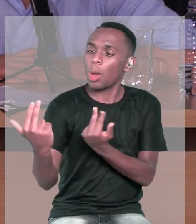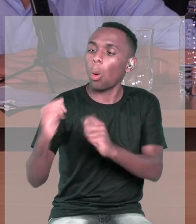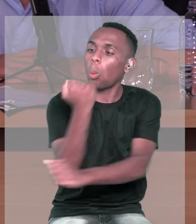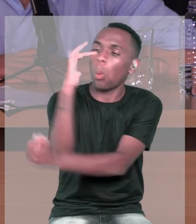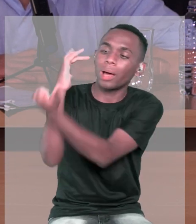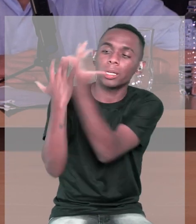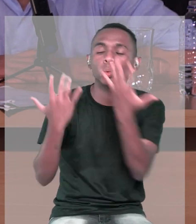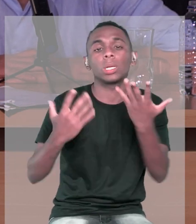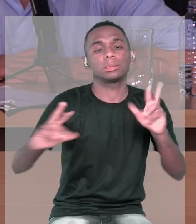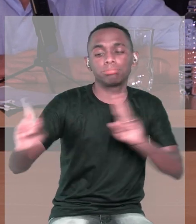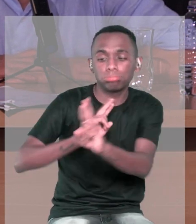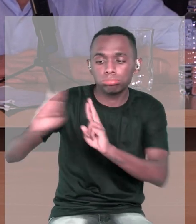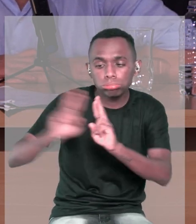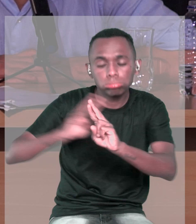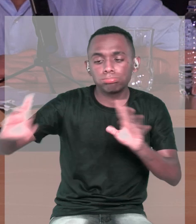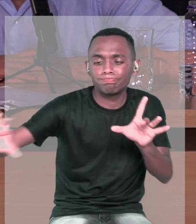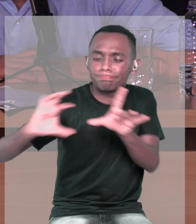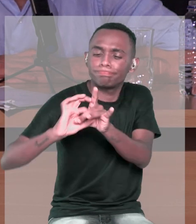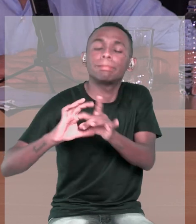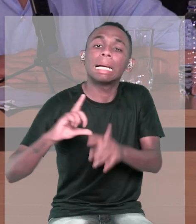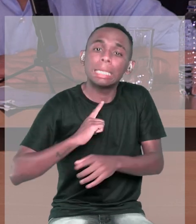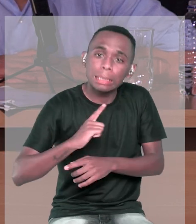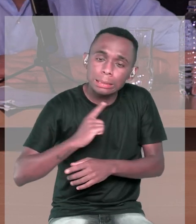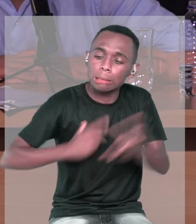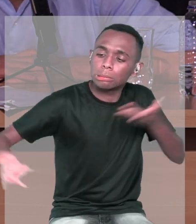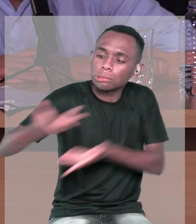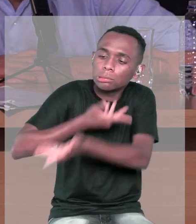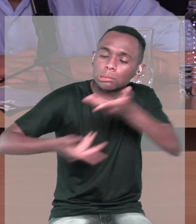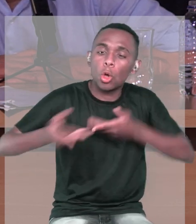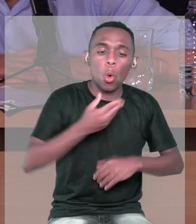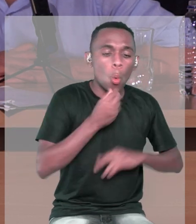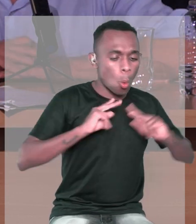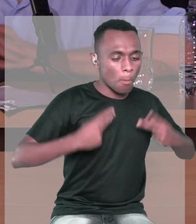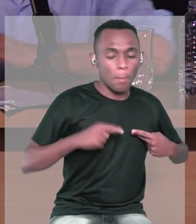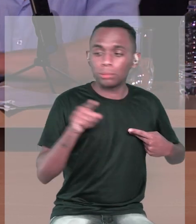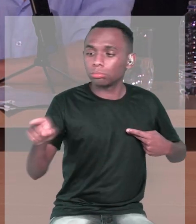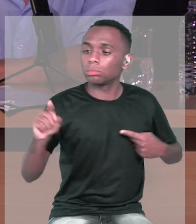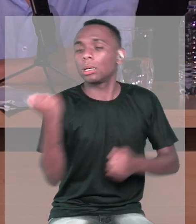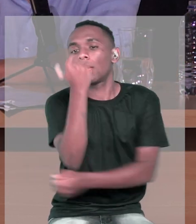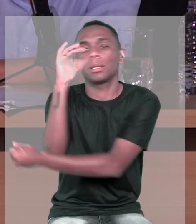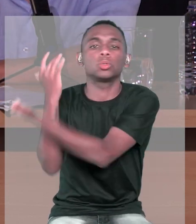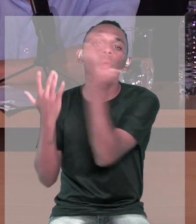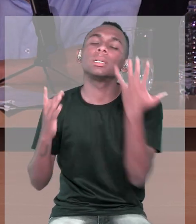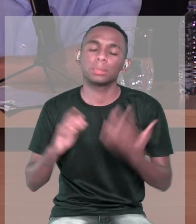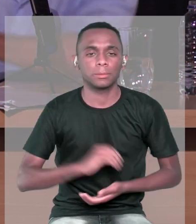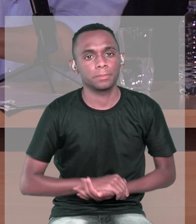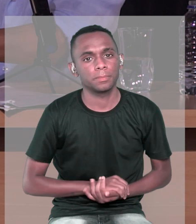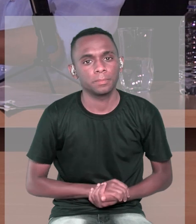de encavalamento, entrelaçamento, interação entre o homem e a natureza.